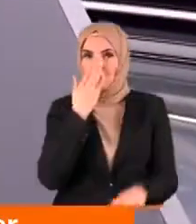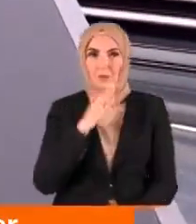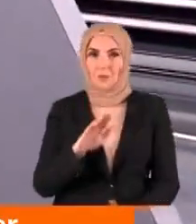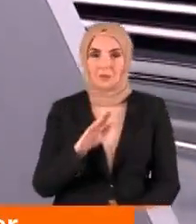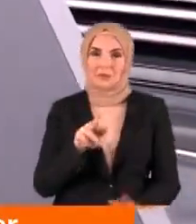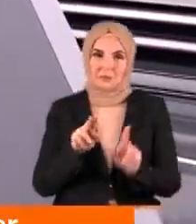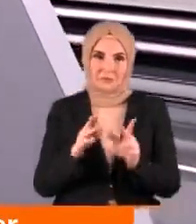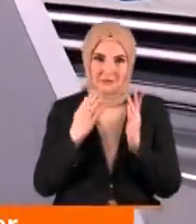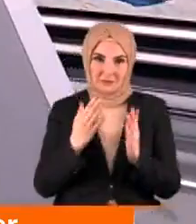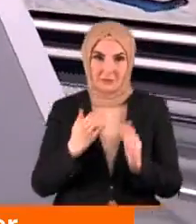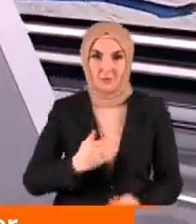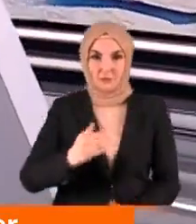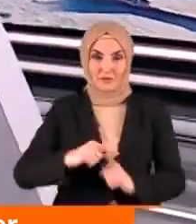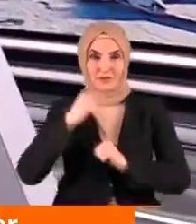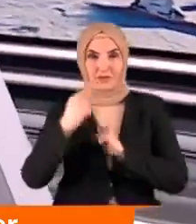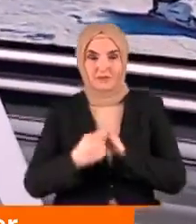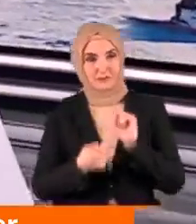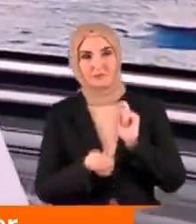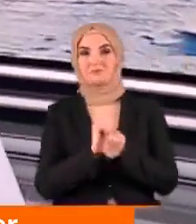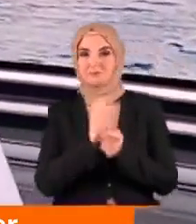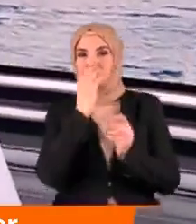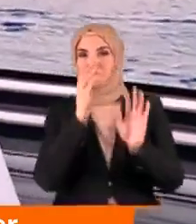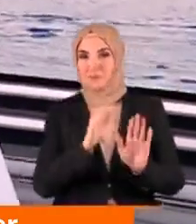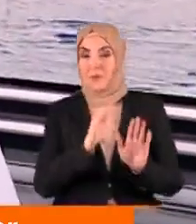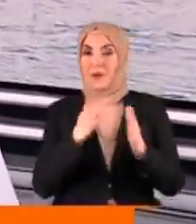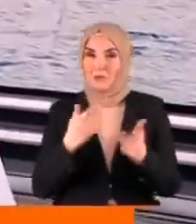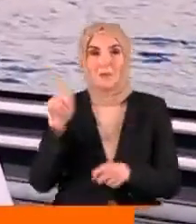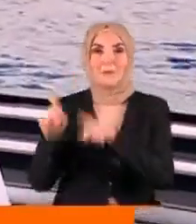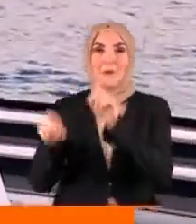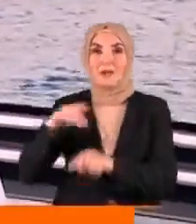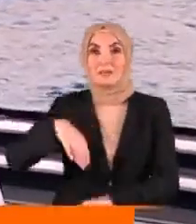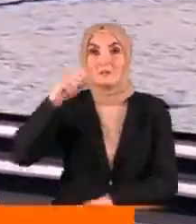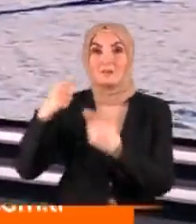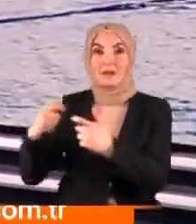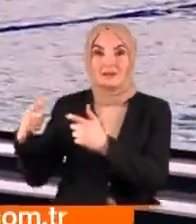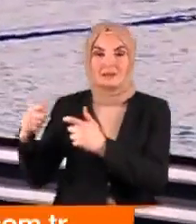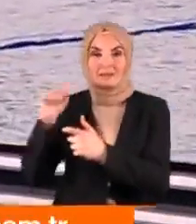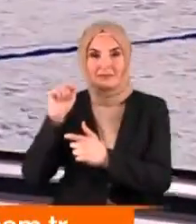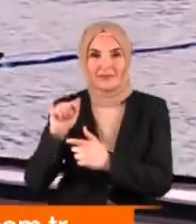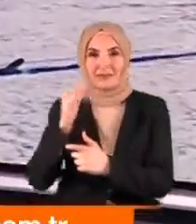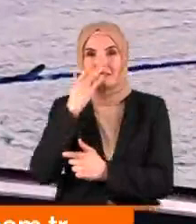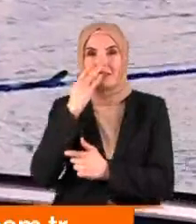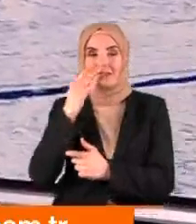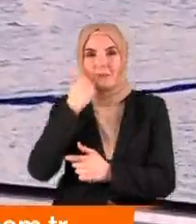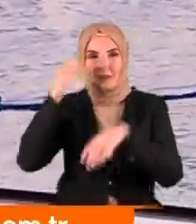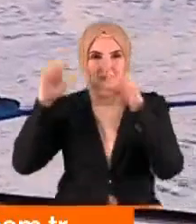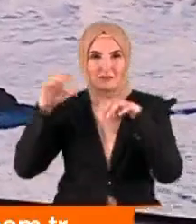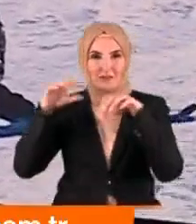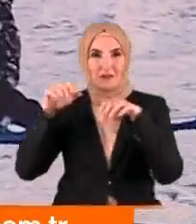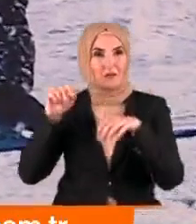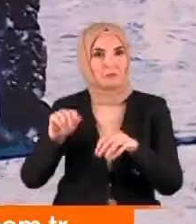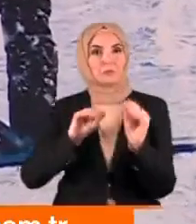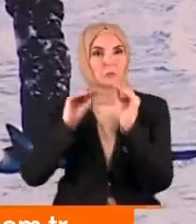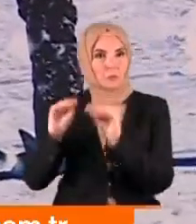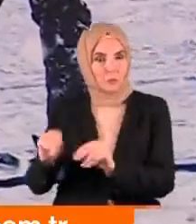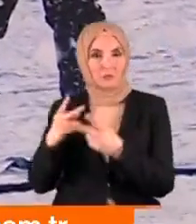hafta bu tablonun değişmesi bekleniyor ama bazı merkezlerde pistler tatilcilere suni karla açıldı. Altay Altuğ ve Arif Soner Kalkan o